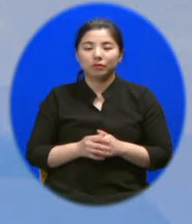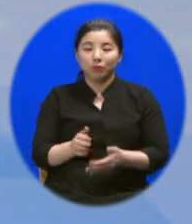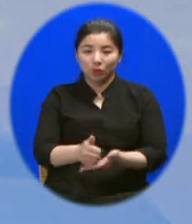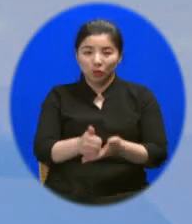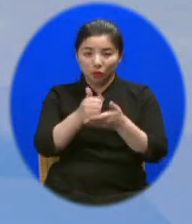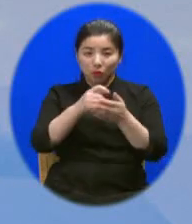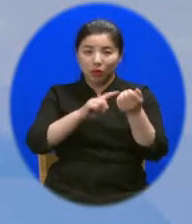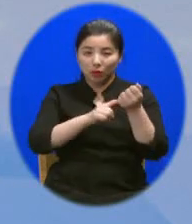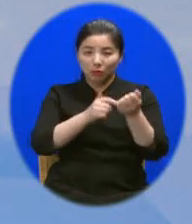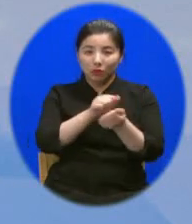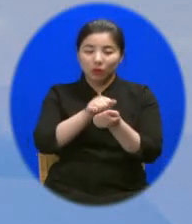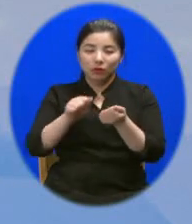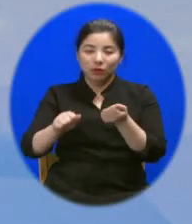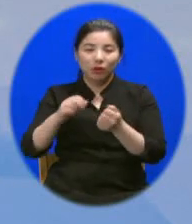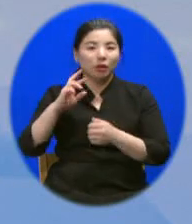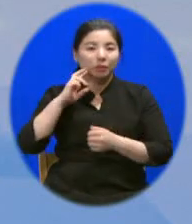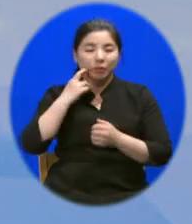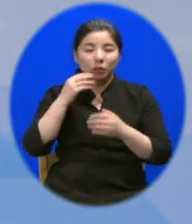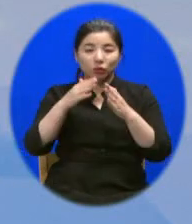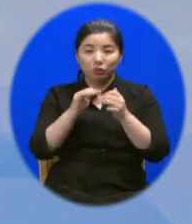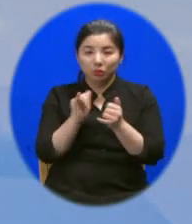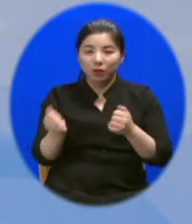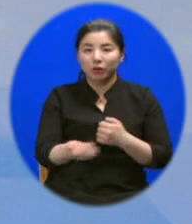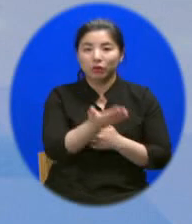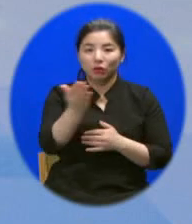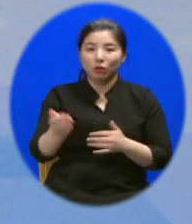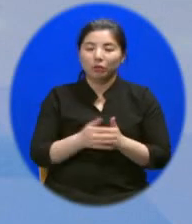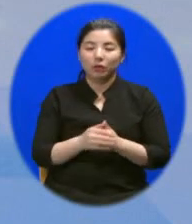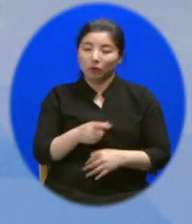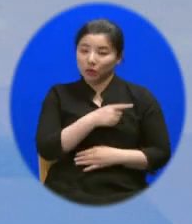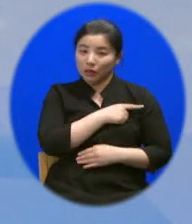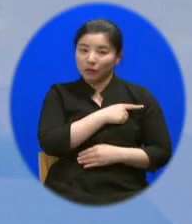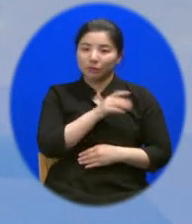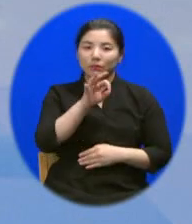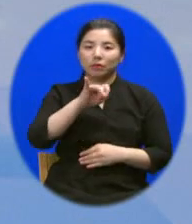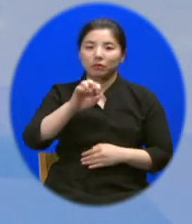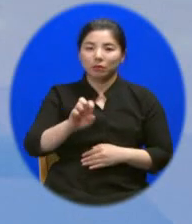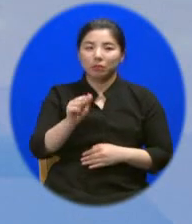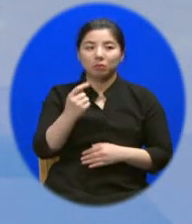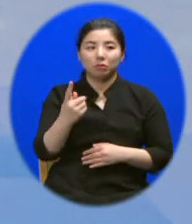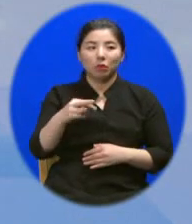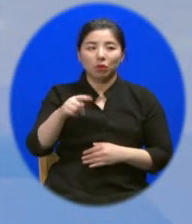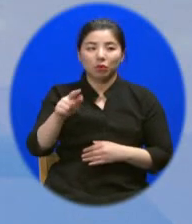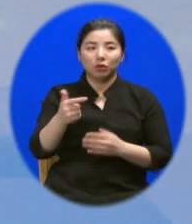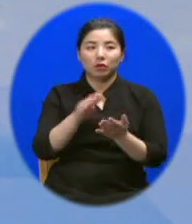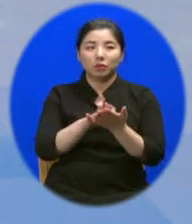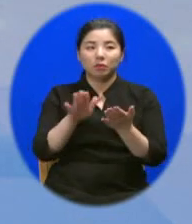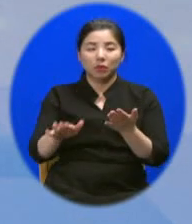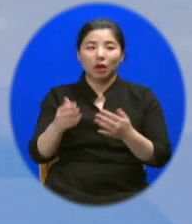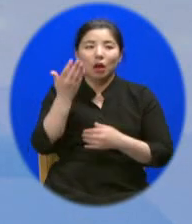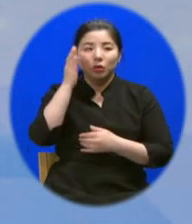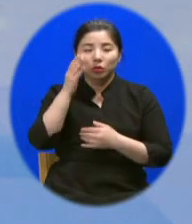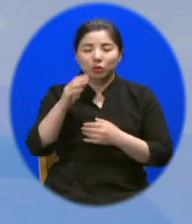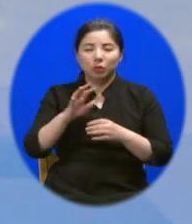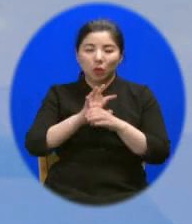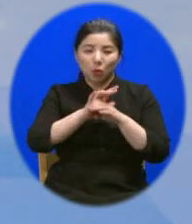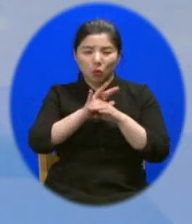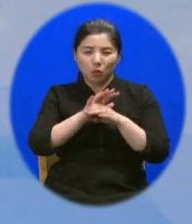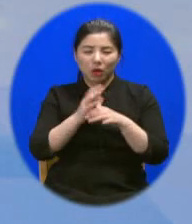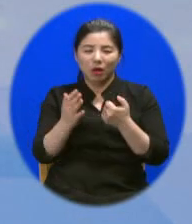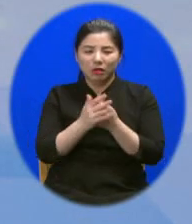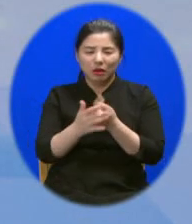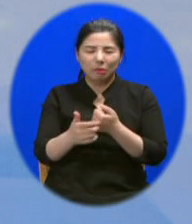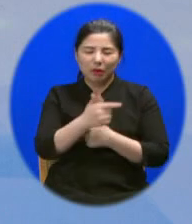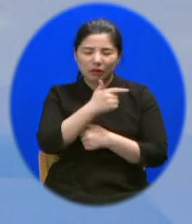종료하는 증평 진천 음성 국민 여러분 기호 1번 이 무선 입니다 요즘 코롤라 스테 로크는